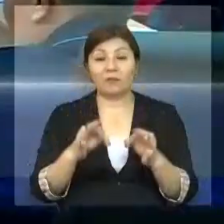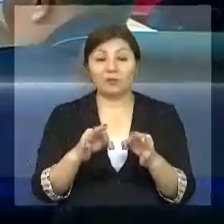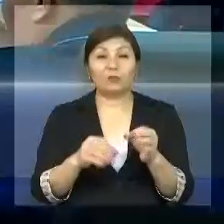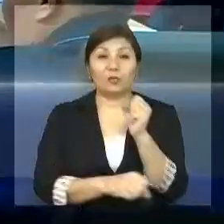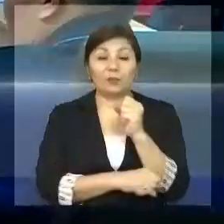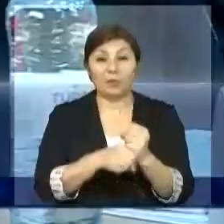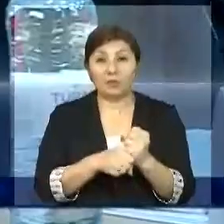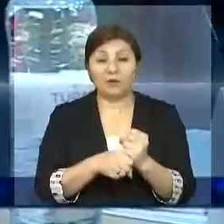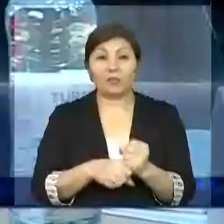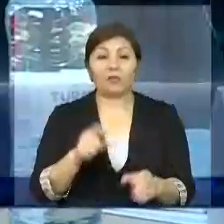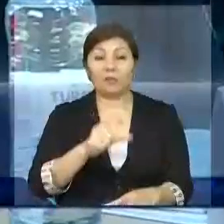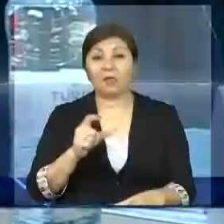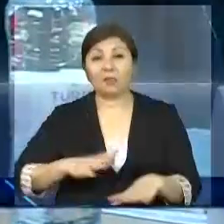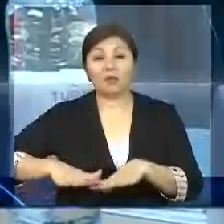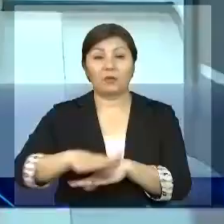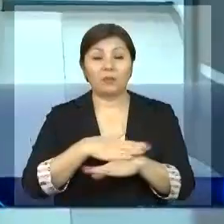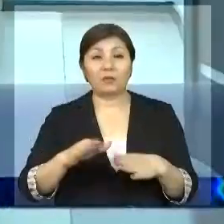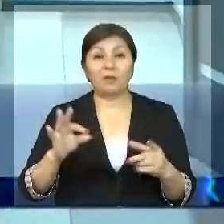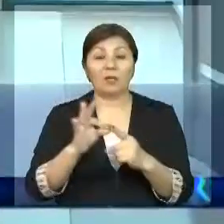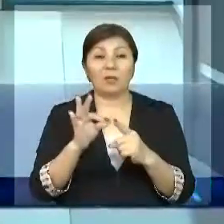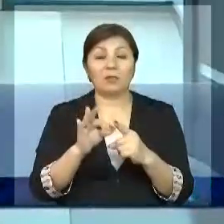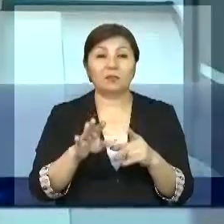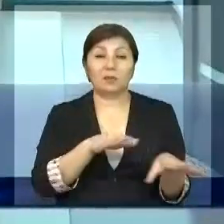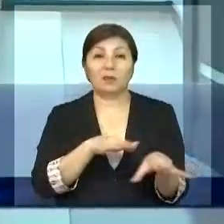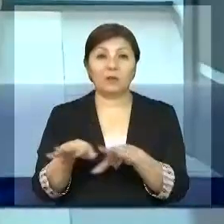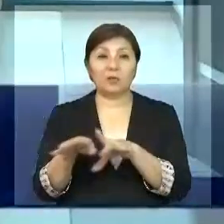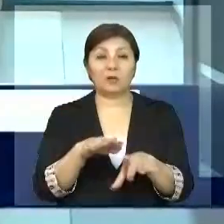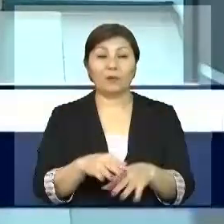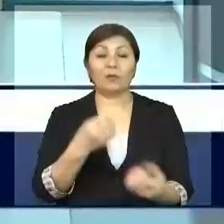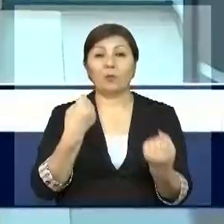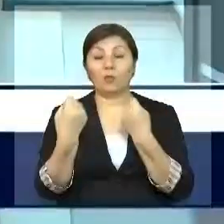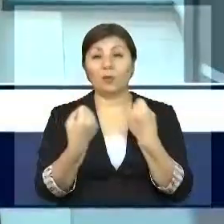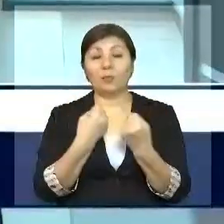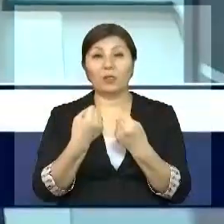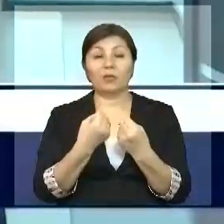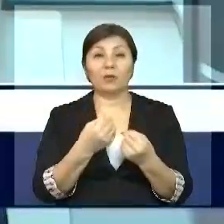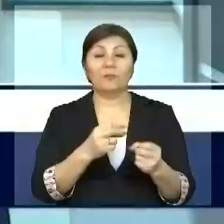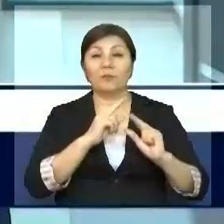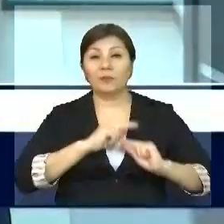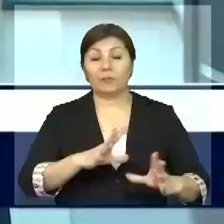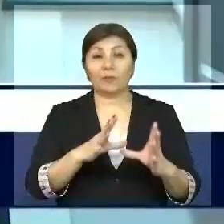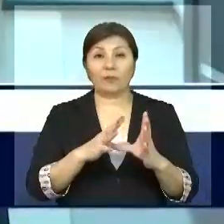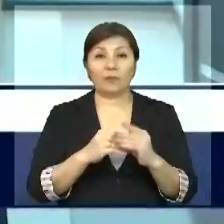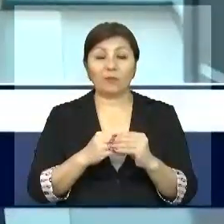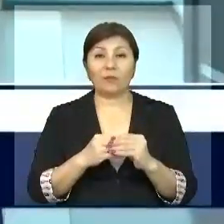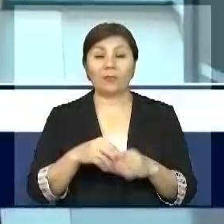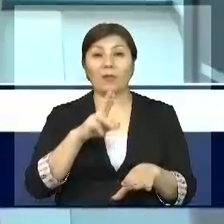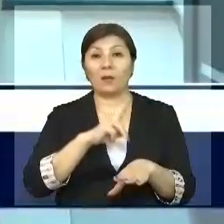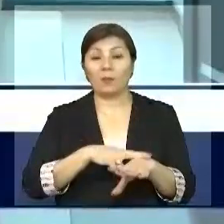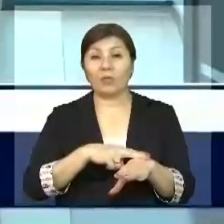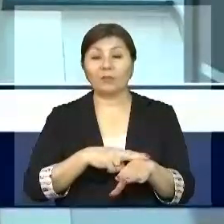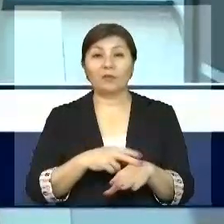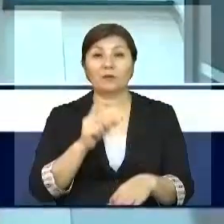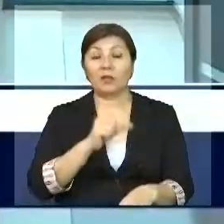также гражданского общества данного мероприятия укрепление вст между полицией и